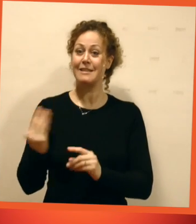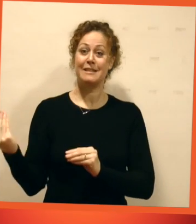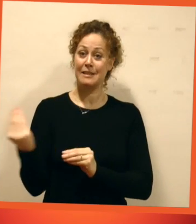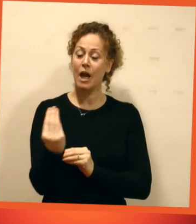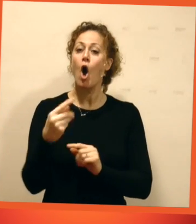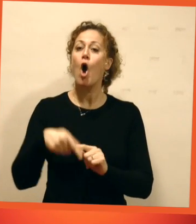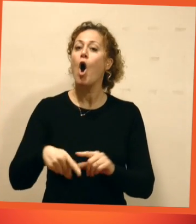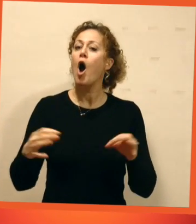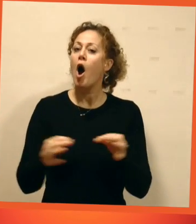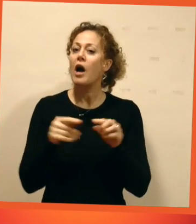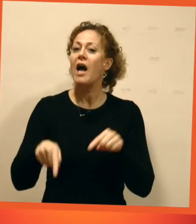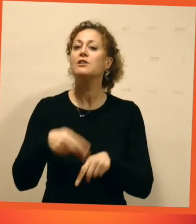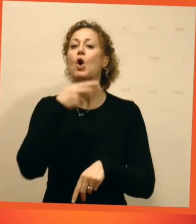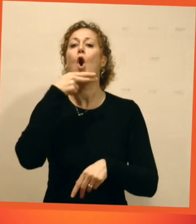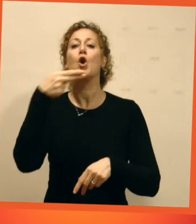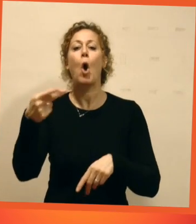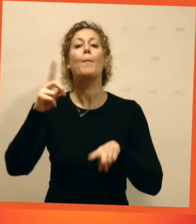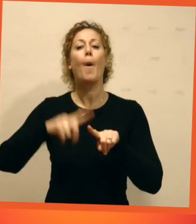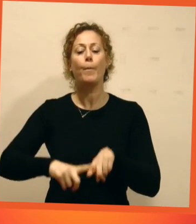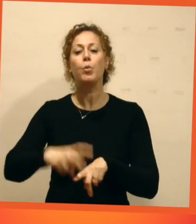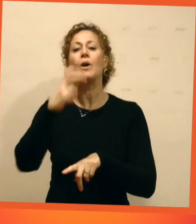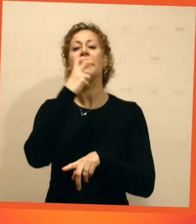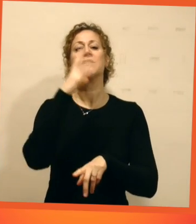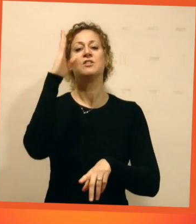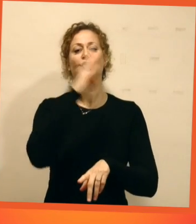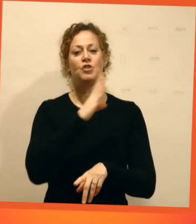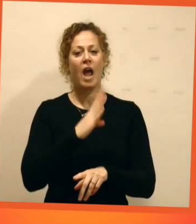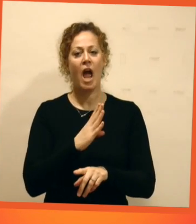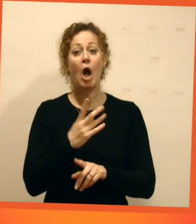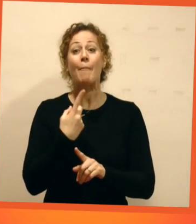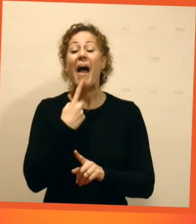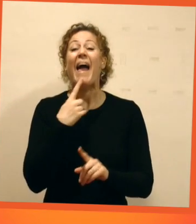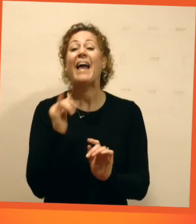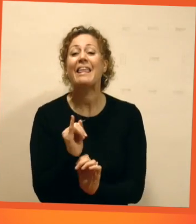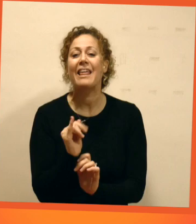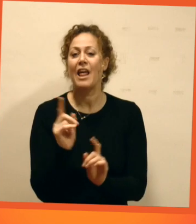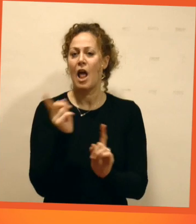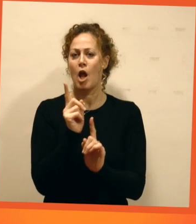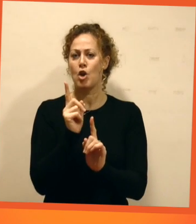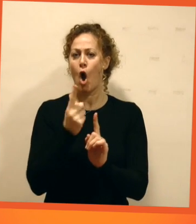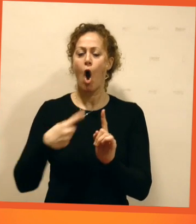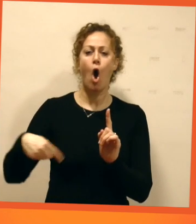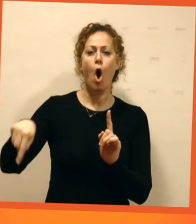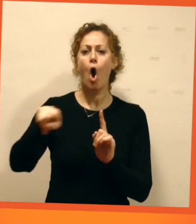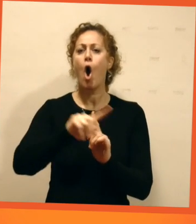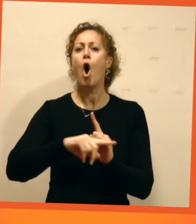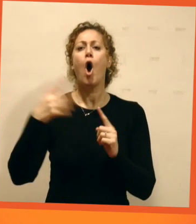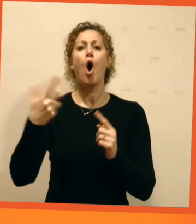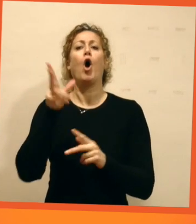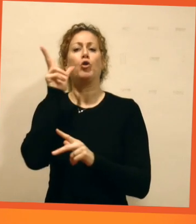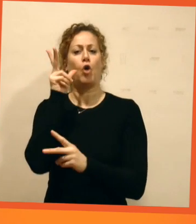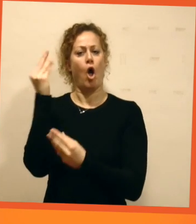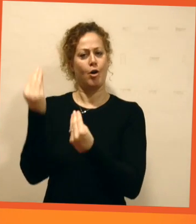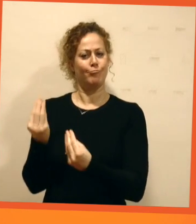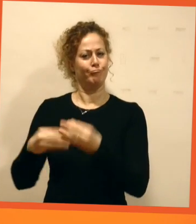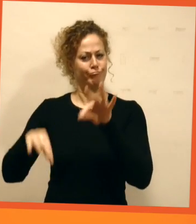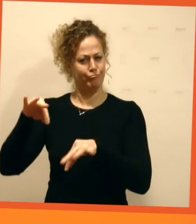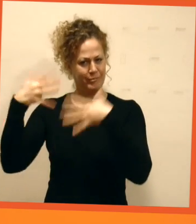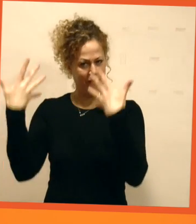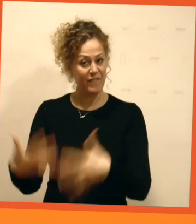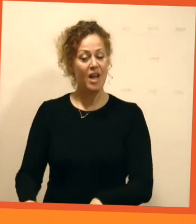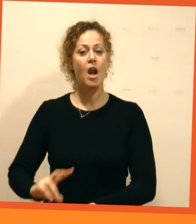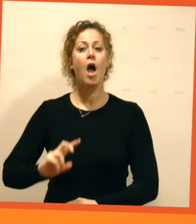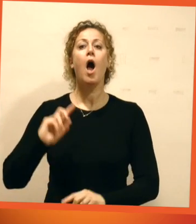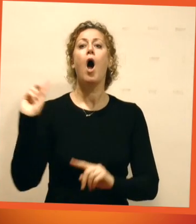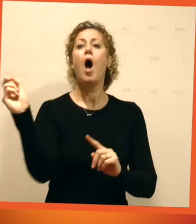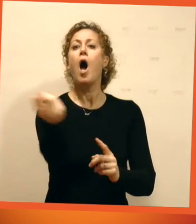numero c'è anche una persona non vedente, ma non dichiara chi. Alla fine si vengono a chiederci chi è la persona non vedente, cioè